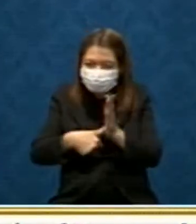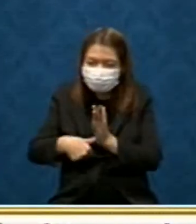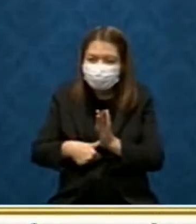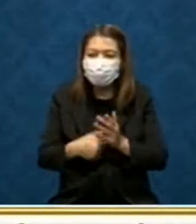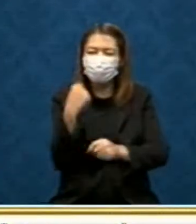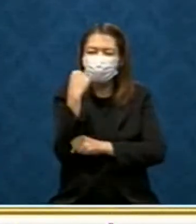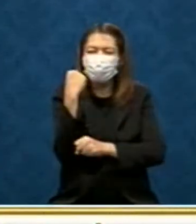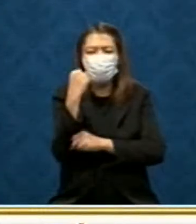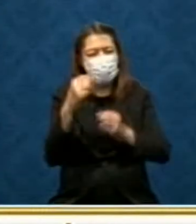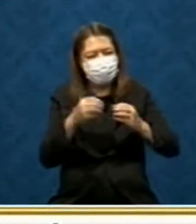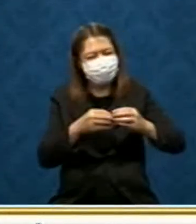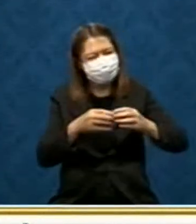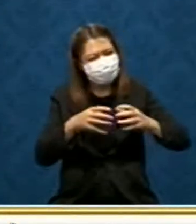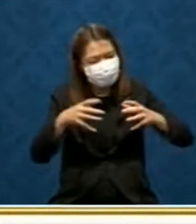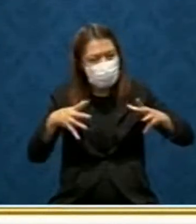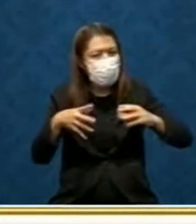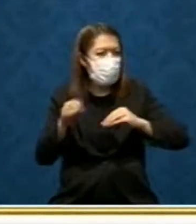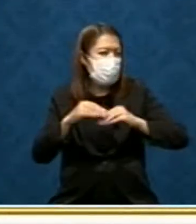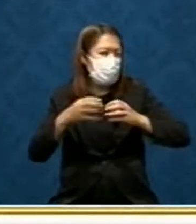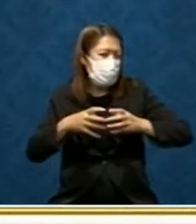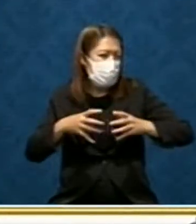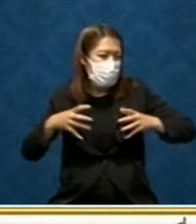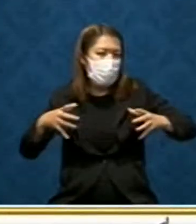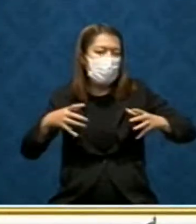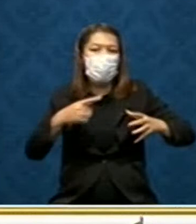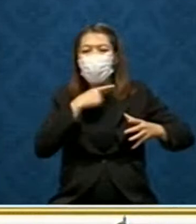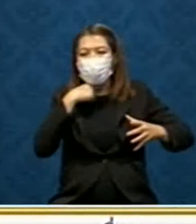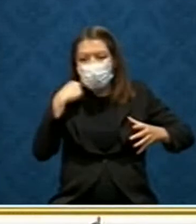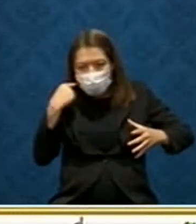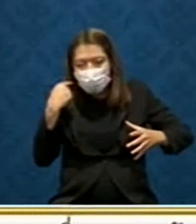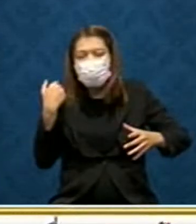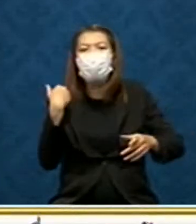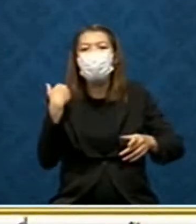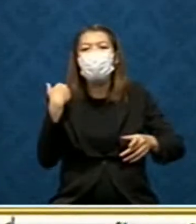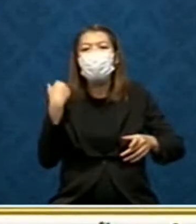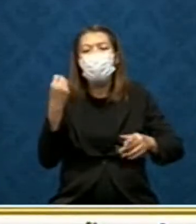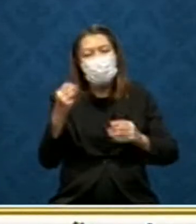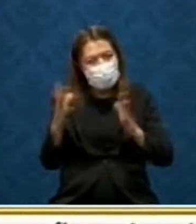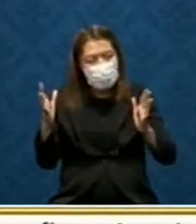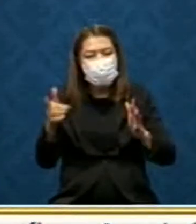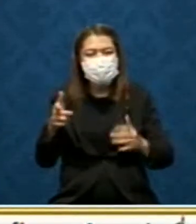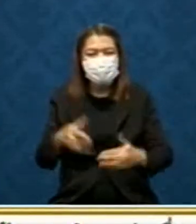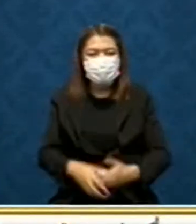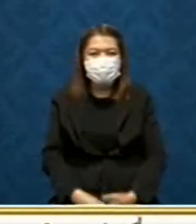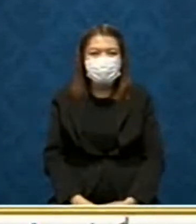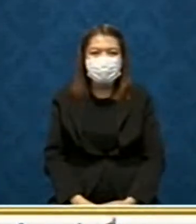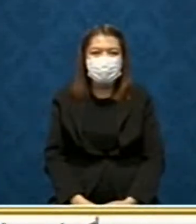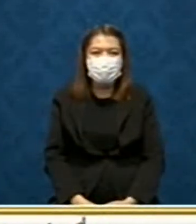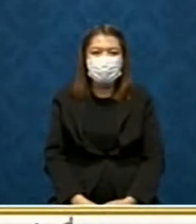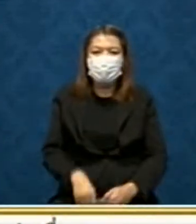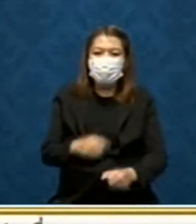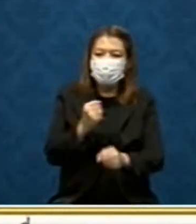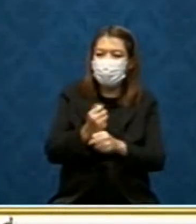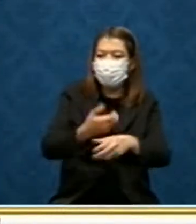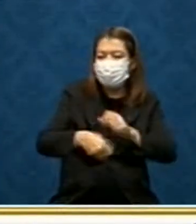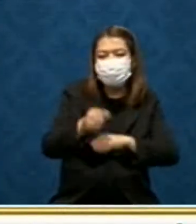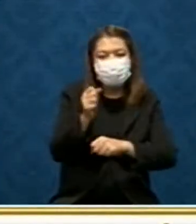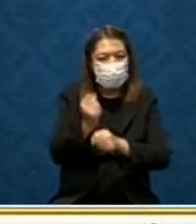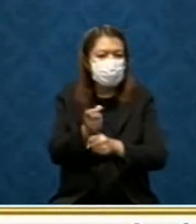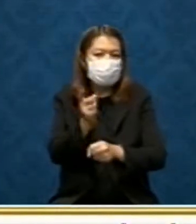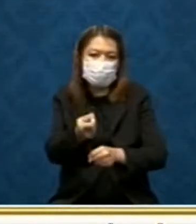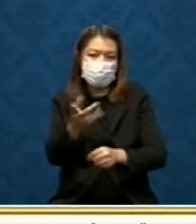คนจนมจะเพิ่มขึนอย่นี้ไหมถาสรางแล้ว คนคาตวตายมจะเยอะอยนี้ไหมถ้สร้างแล้ นี่สิน